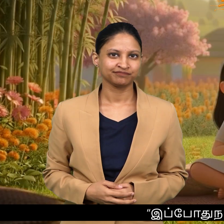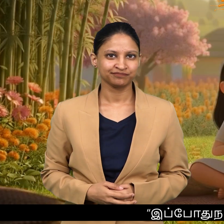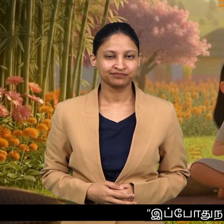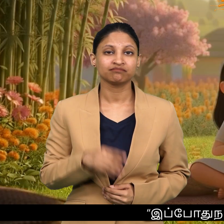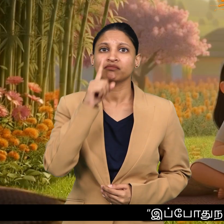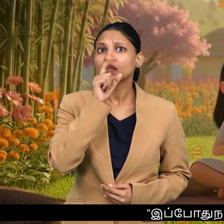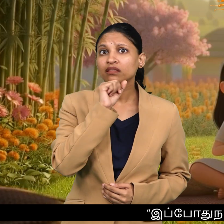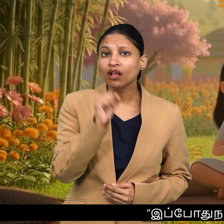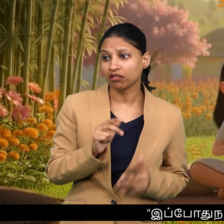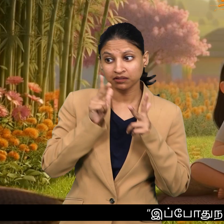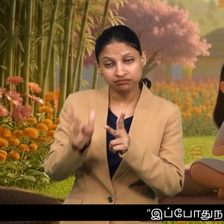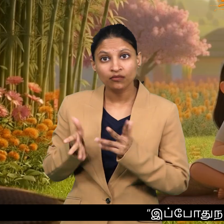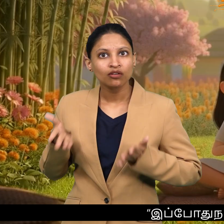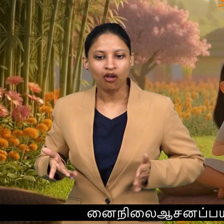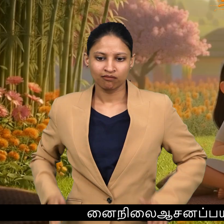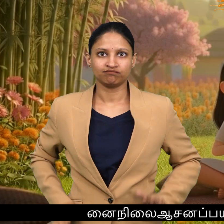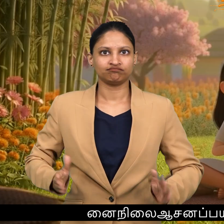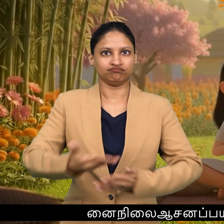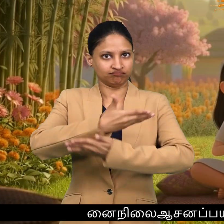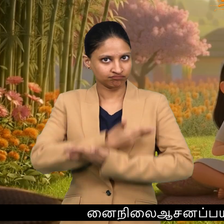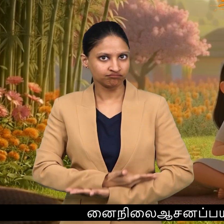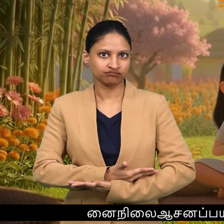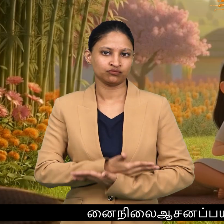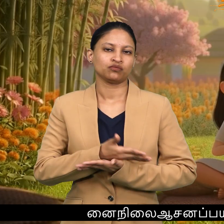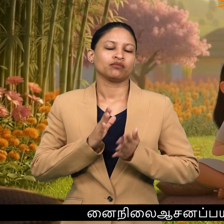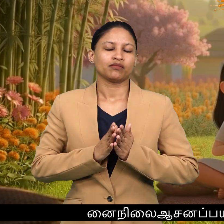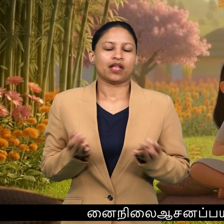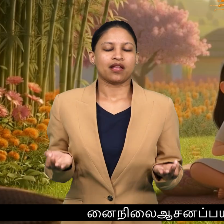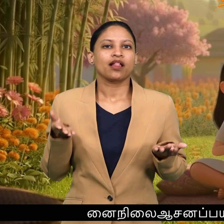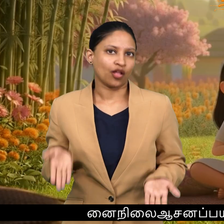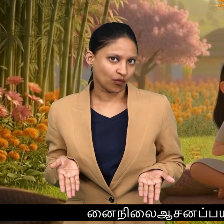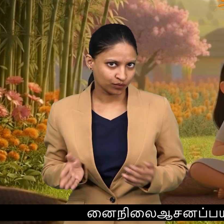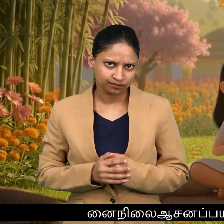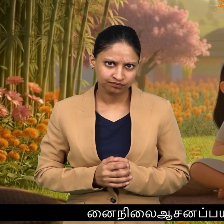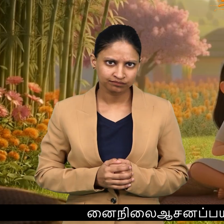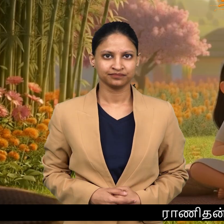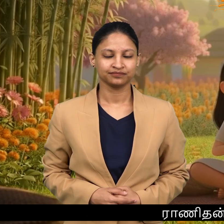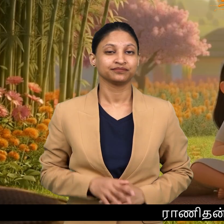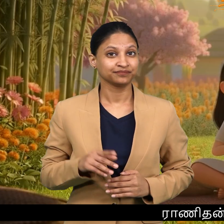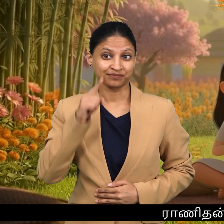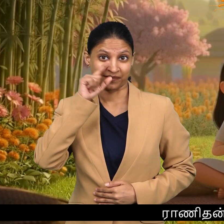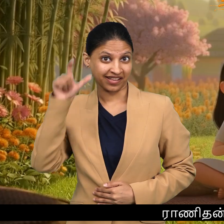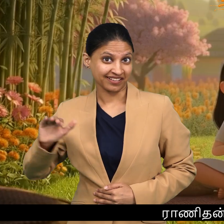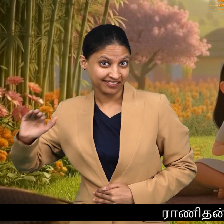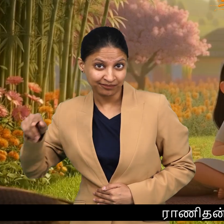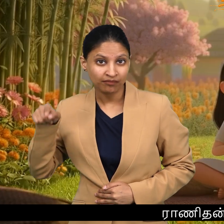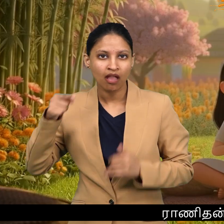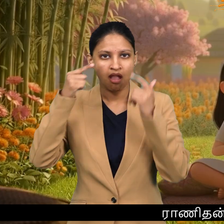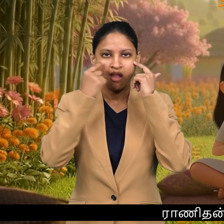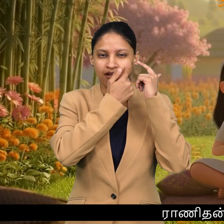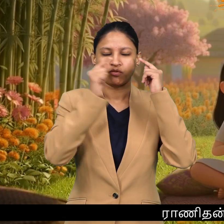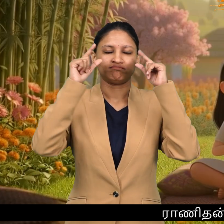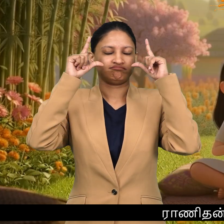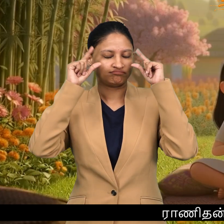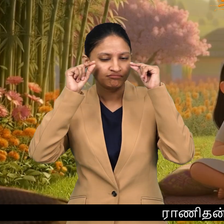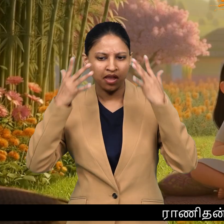இப்போது நாம் பிரார்த்தனை நிலை ஆசன பயிற்சியை செய்ய போகிறோம். ராணி தன் கைகளை